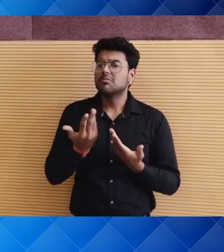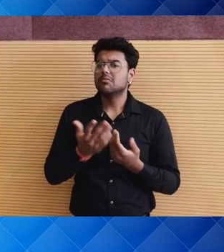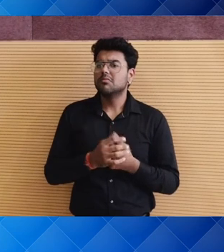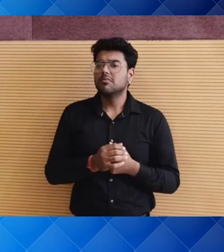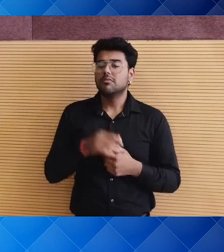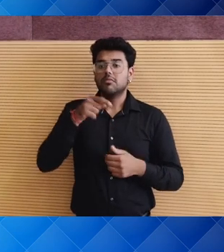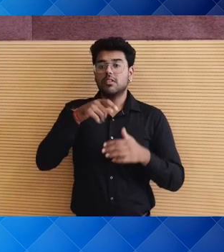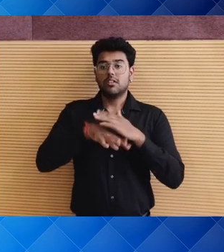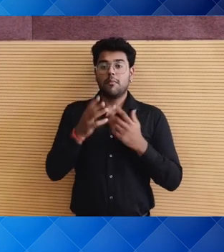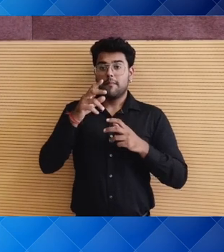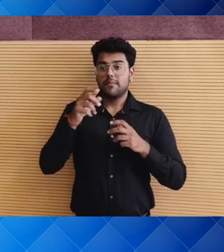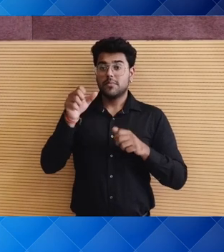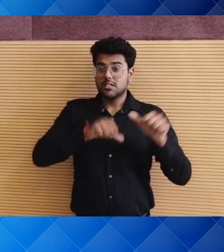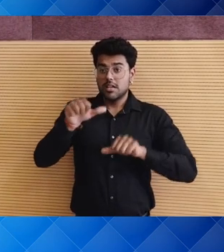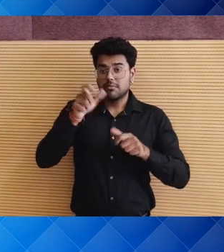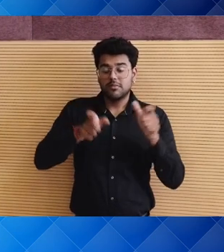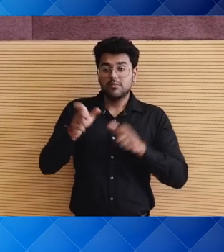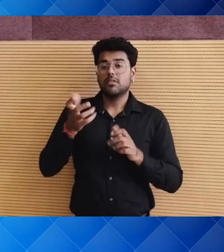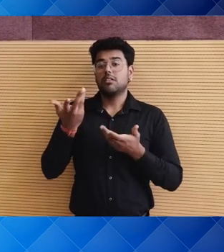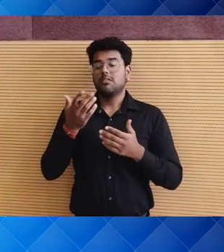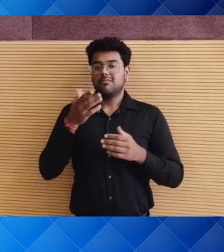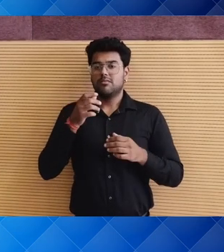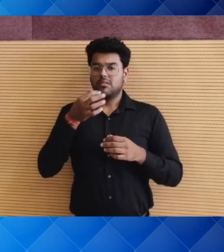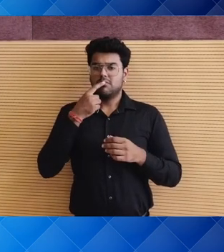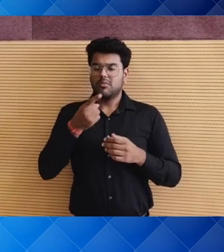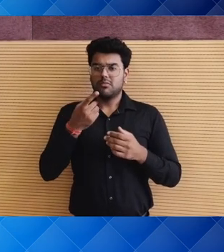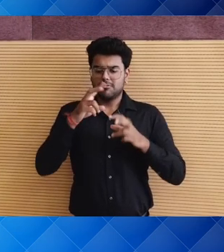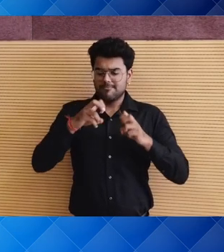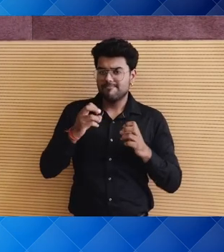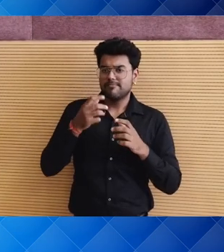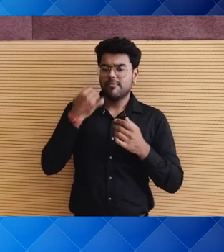विशेषज्ञों और वैज्ञानिकों ने प्रमाणित किया है बच्चा